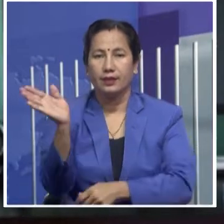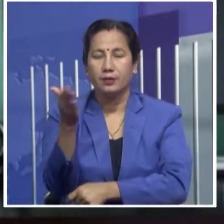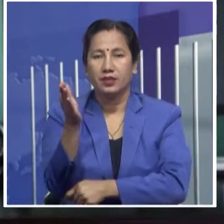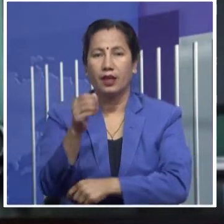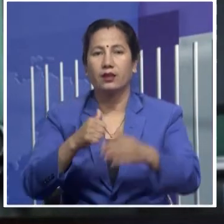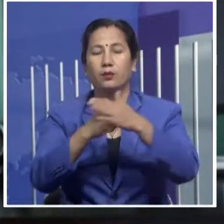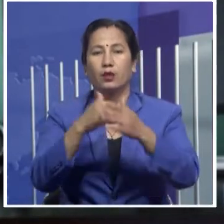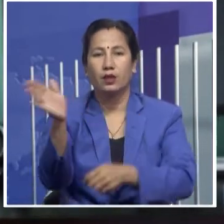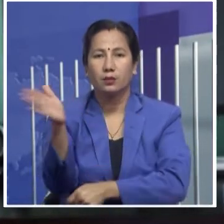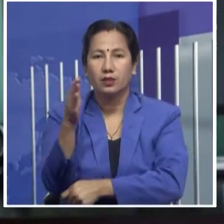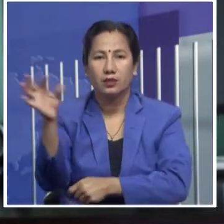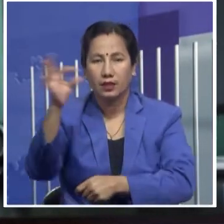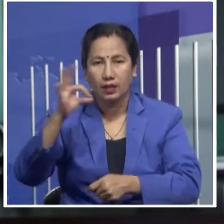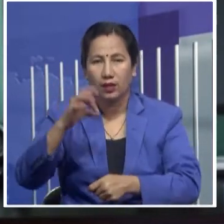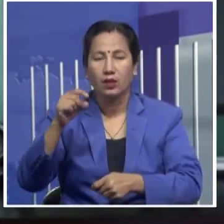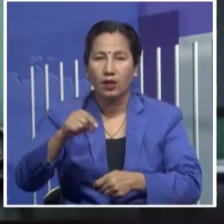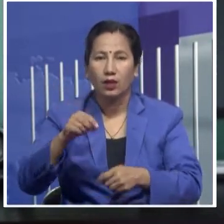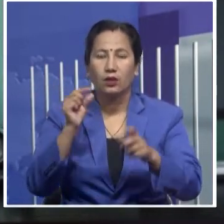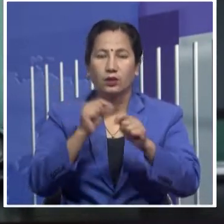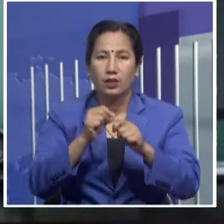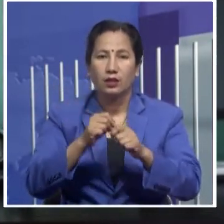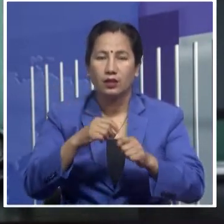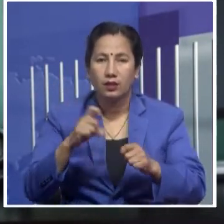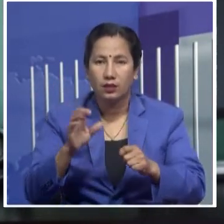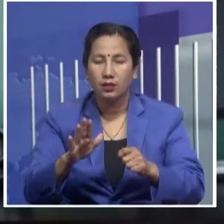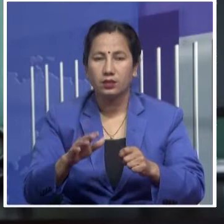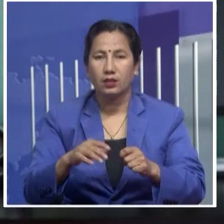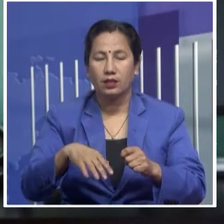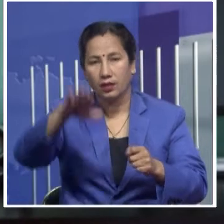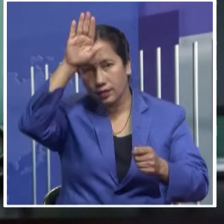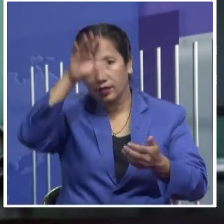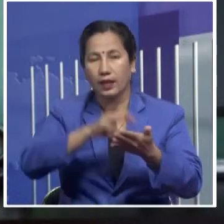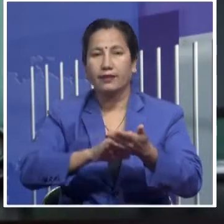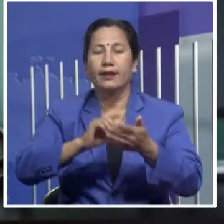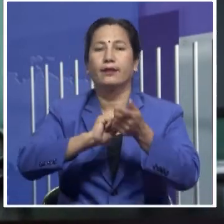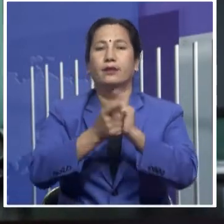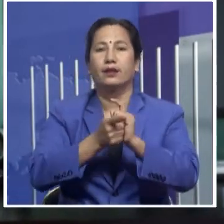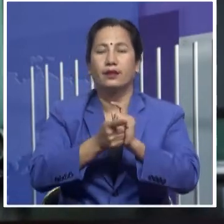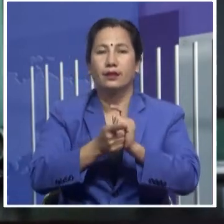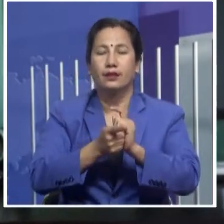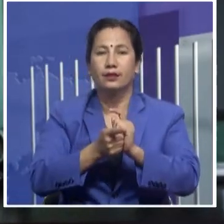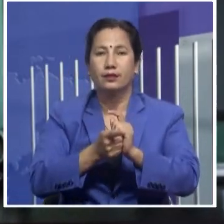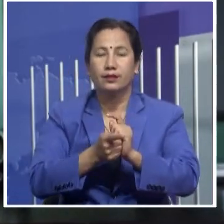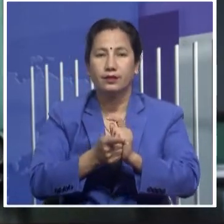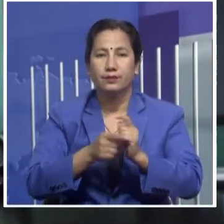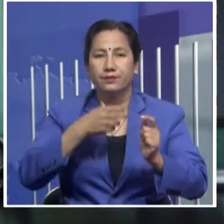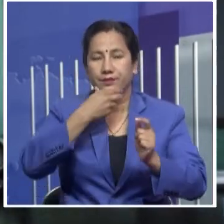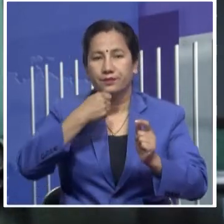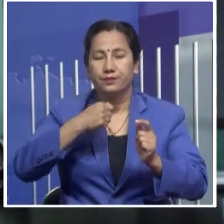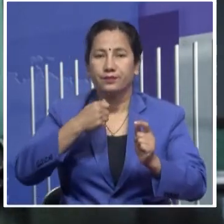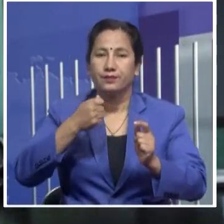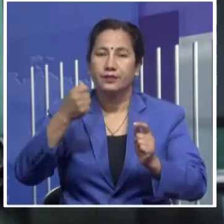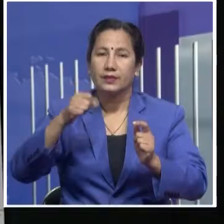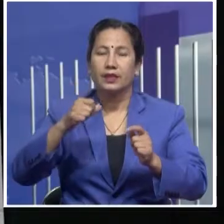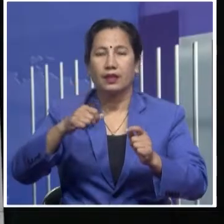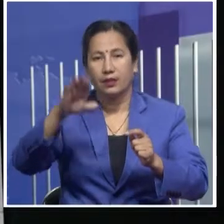मुख्यमन्त्री कार्यालयको लागि तत्कालको लागि तयारी गर्छौँ र त्यसरी चाहिँ राजधानी यहाँ सिफ्ट हुने, यहाँ चाहिँ स्थानान्तरण स्थायी राजधानीमा आउने